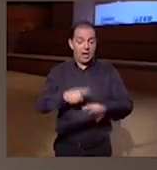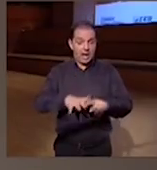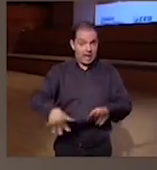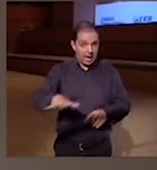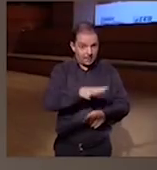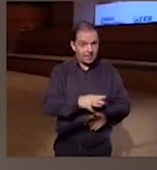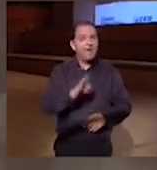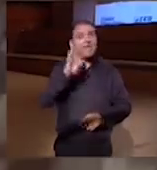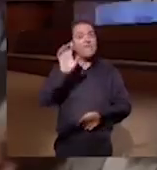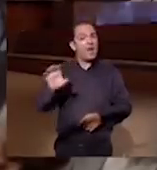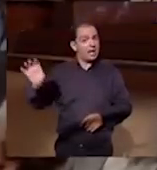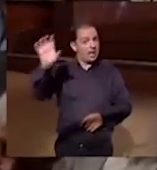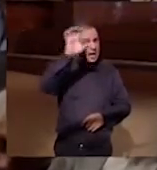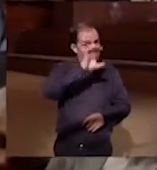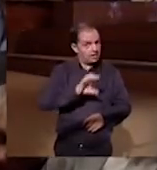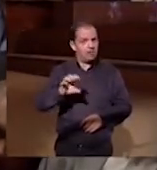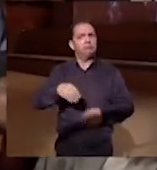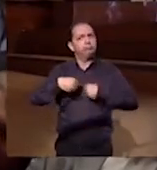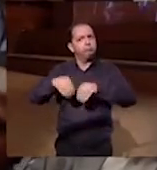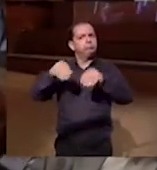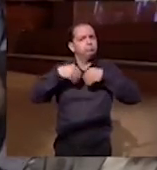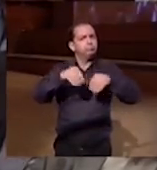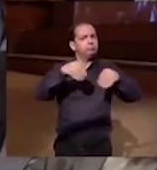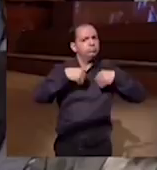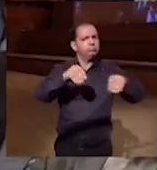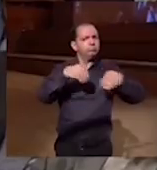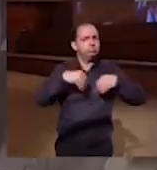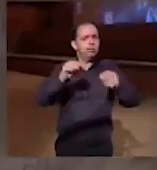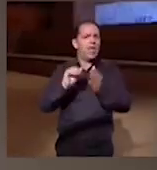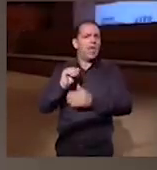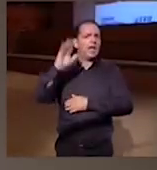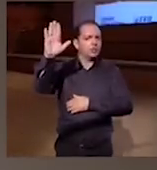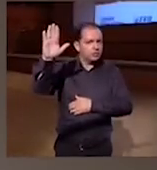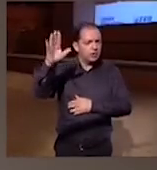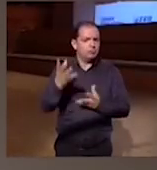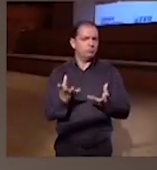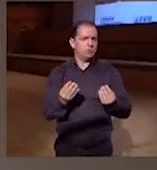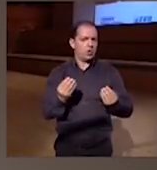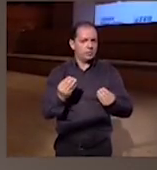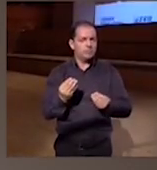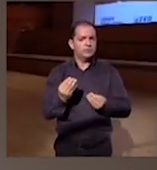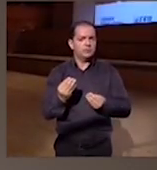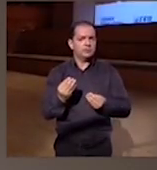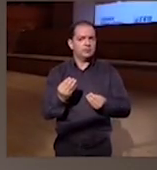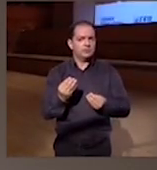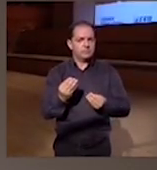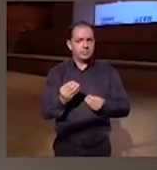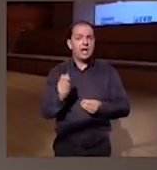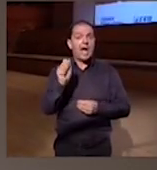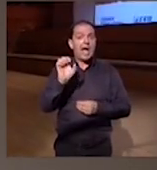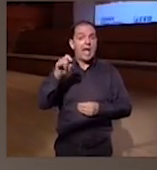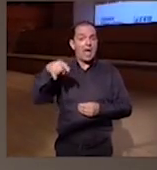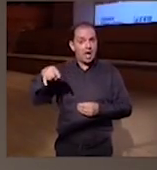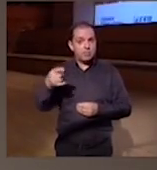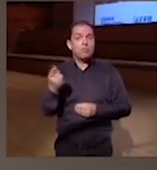τον ευρύτερα βαλκανικό χώρο, με σημαντικές εξαγωγικές επιδόσεις και κέρια συμβολή τόσο στο ΑΕΠ της χώρας όσο